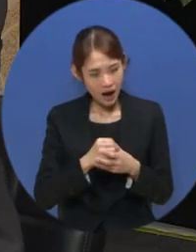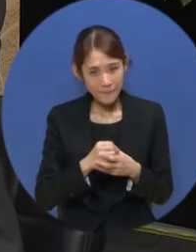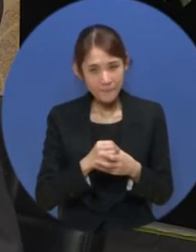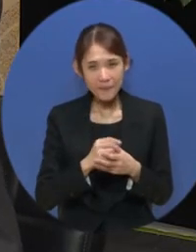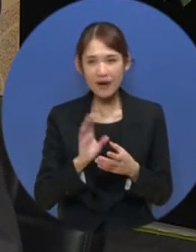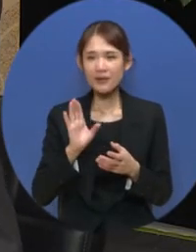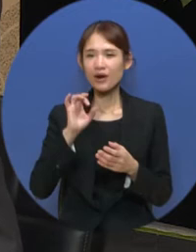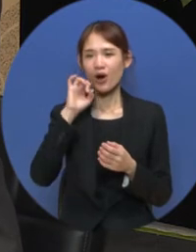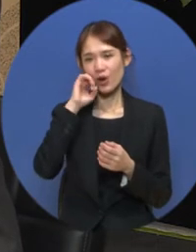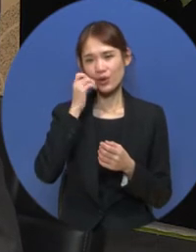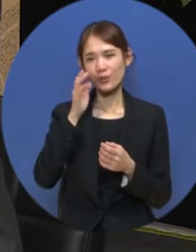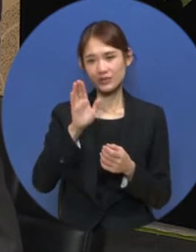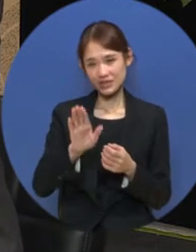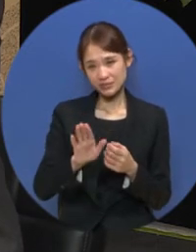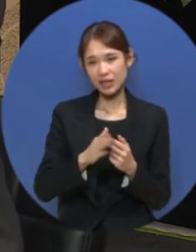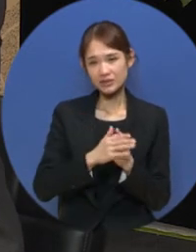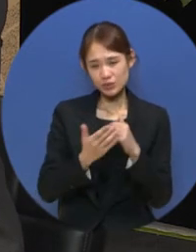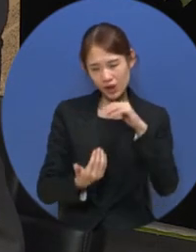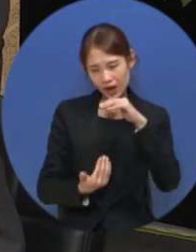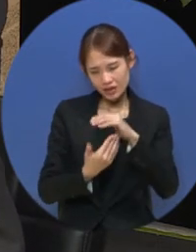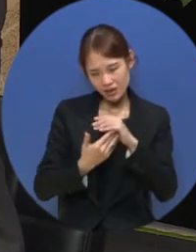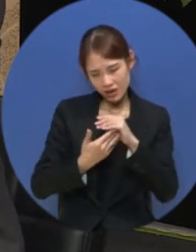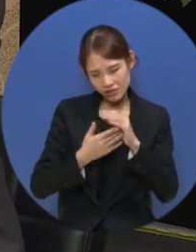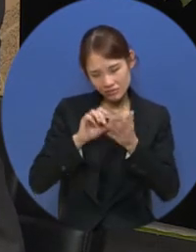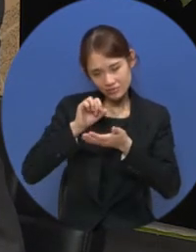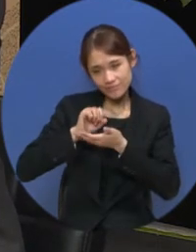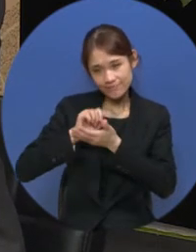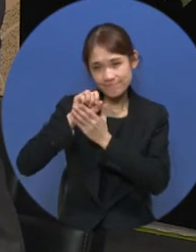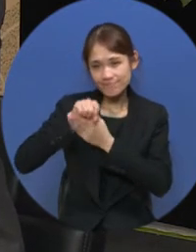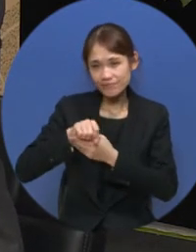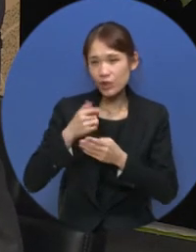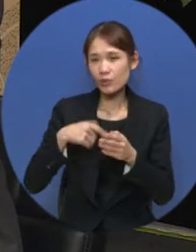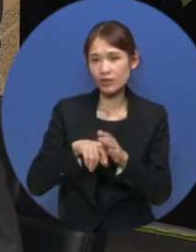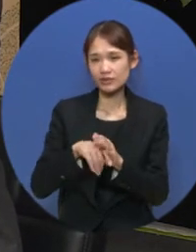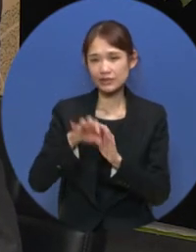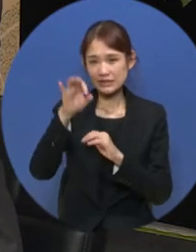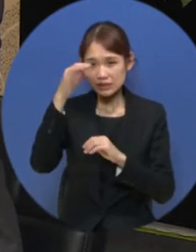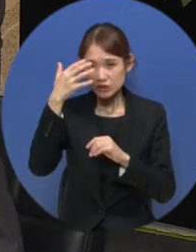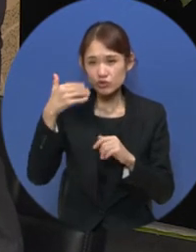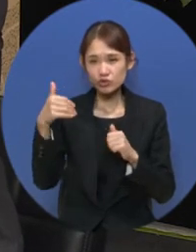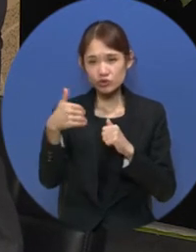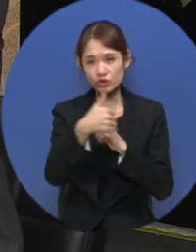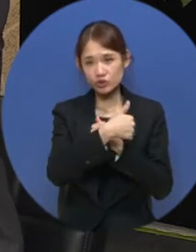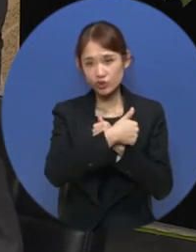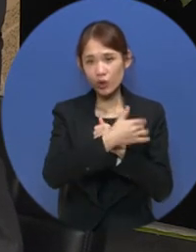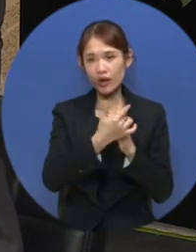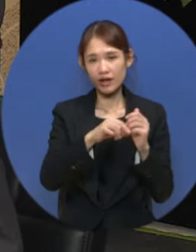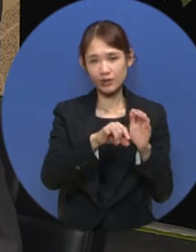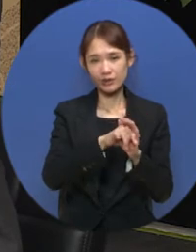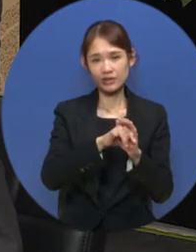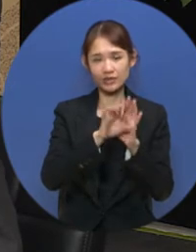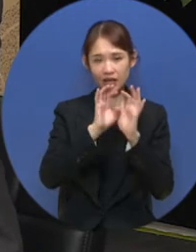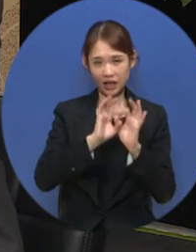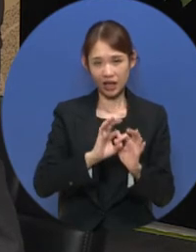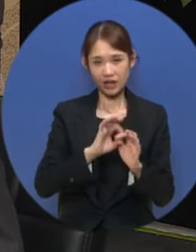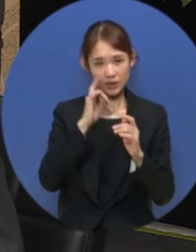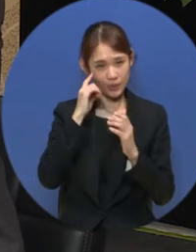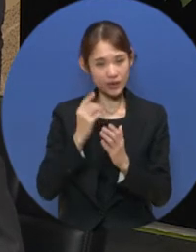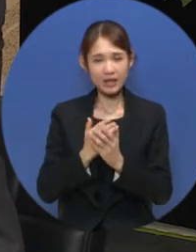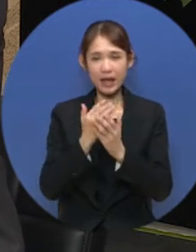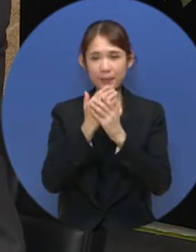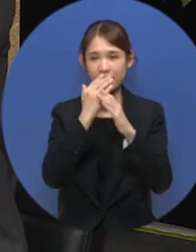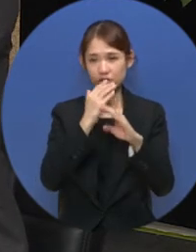해야 되겠습니다만은 최대한 좀 수용할 수 있는 부분들을 저희가 기술적으로 수용을 해서 계속 R&D를 하고 있습니다.